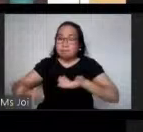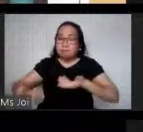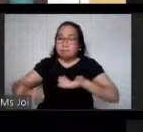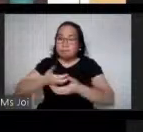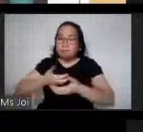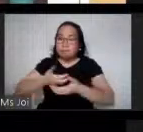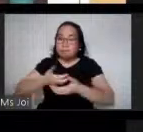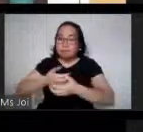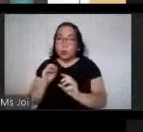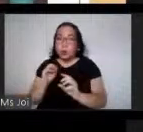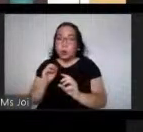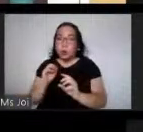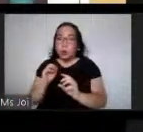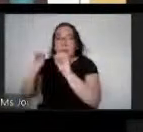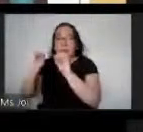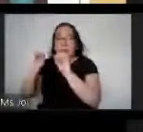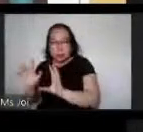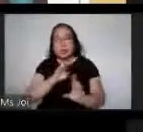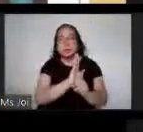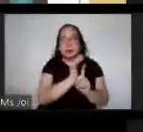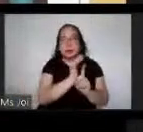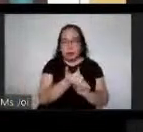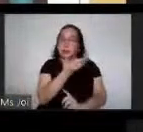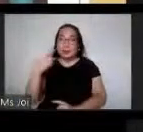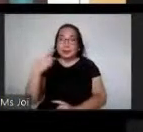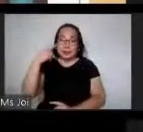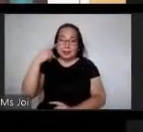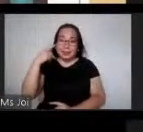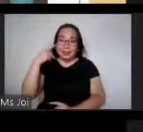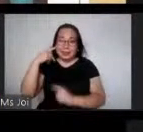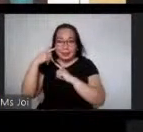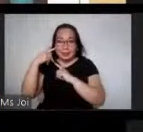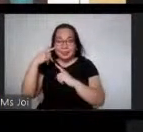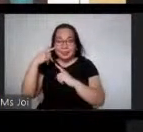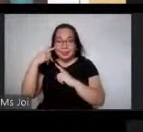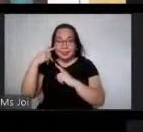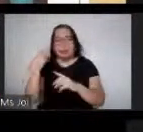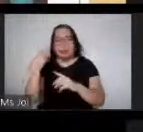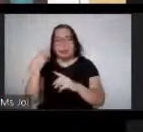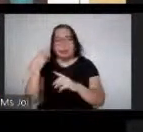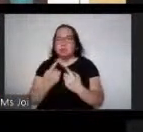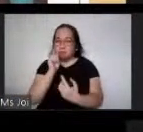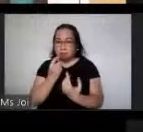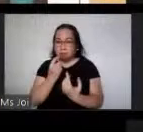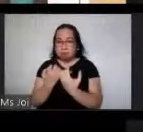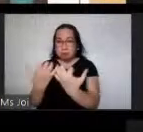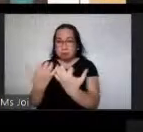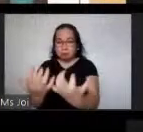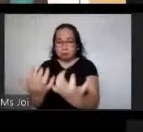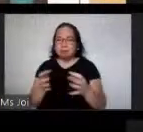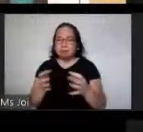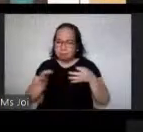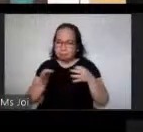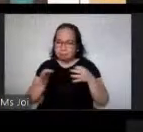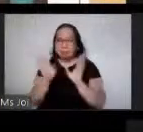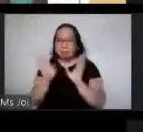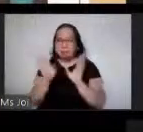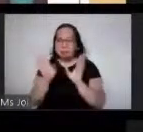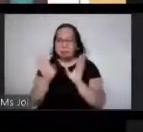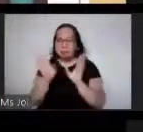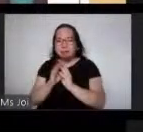si Teacher Pina ay nakikipag-meeting sa mga barangay workers. So, ang